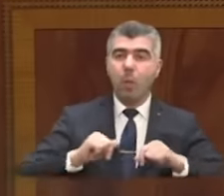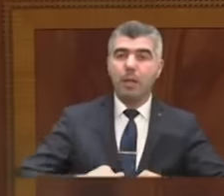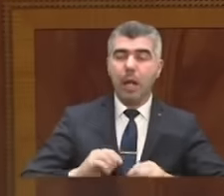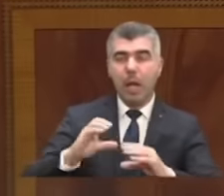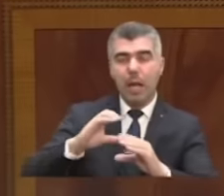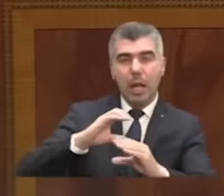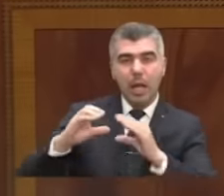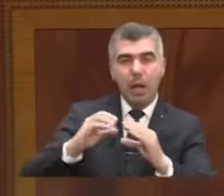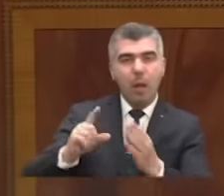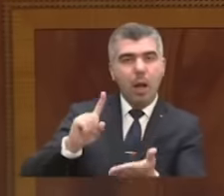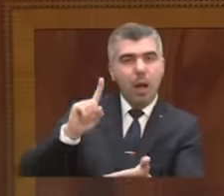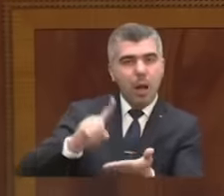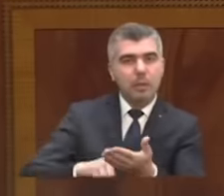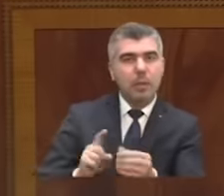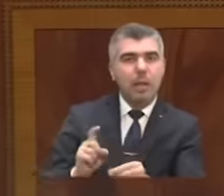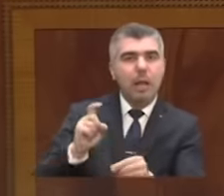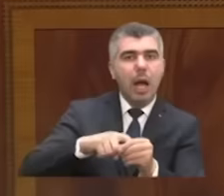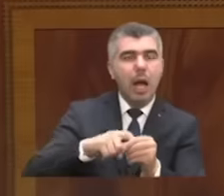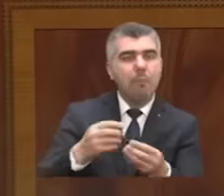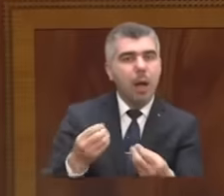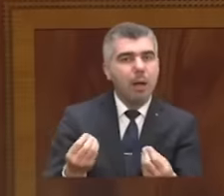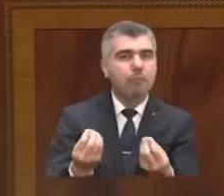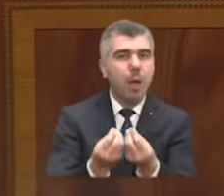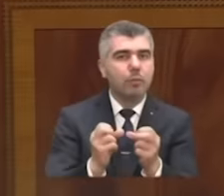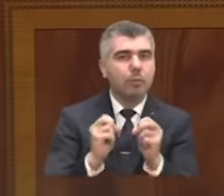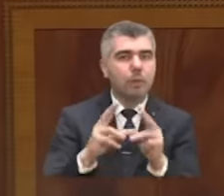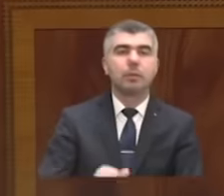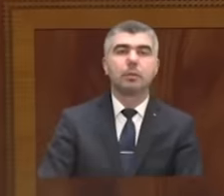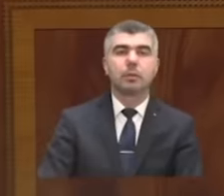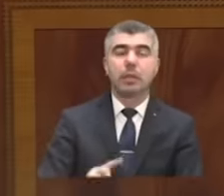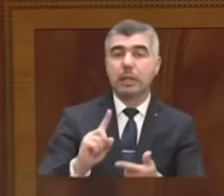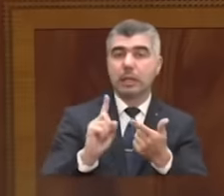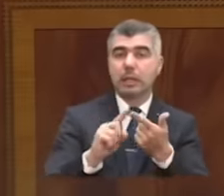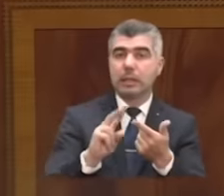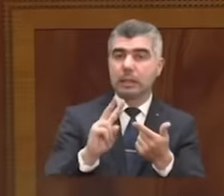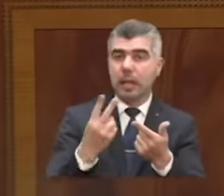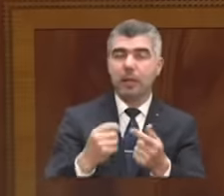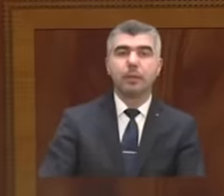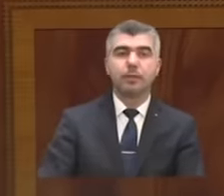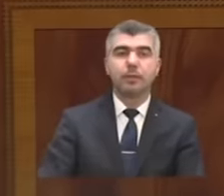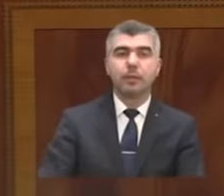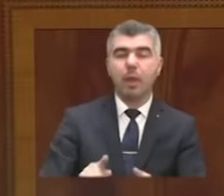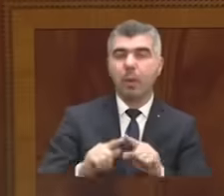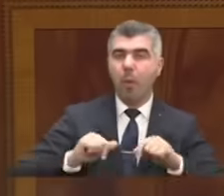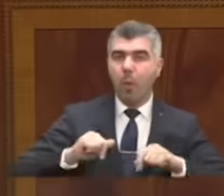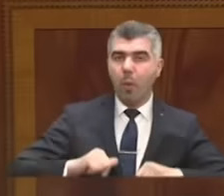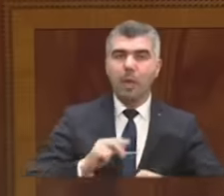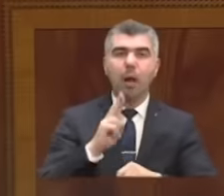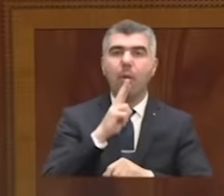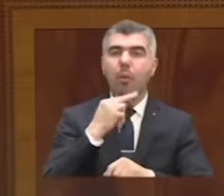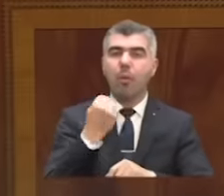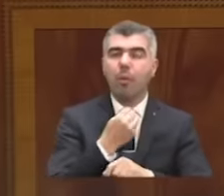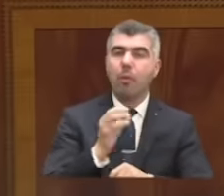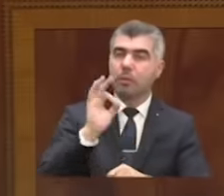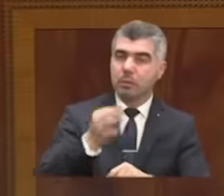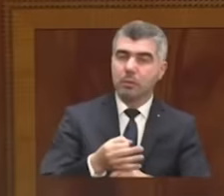أولا إيمان الوزارة والحكومة بمنهجية الحوار وتفعيله مع النقابة الأكثر تمثيلية. ثانيا، التأكيد